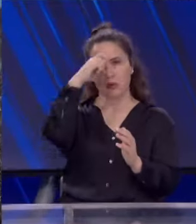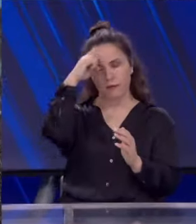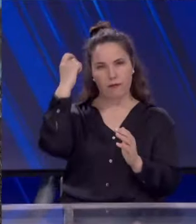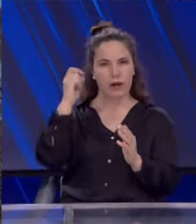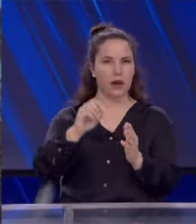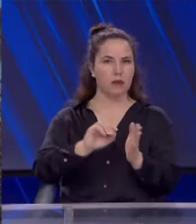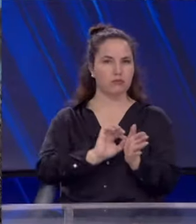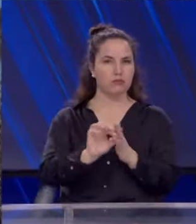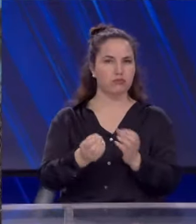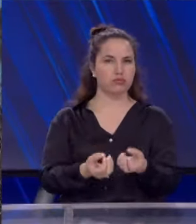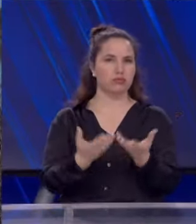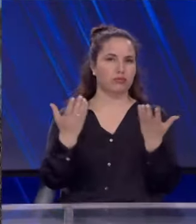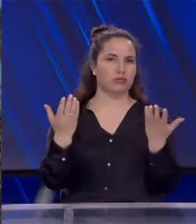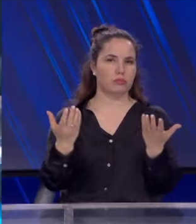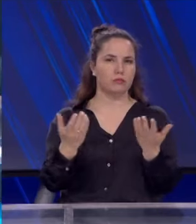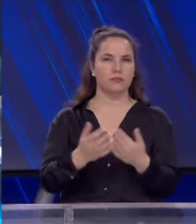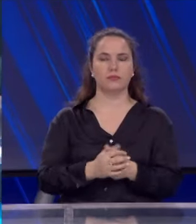ndryshme.